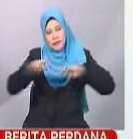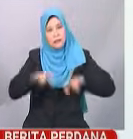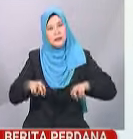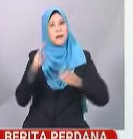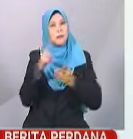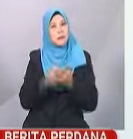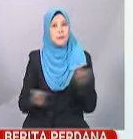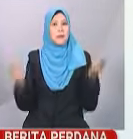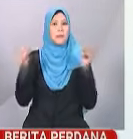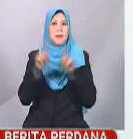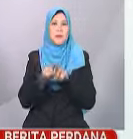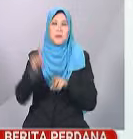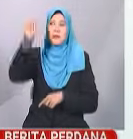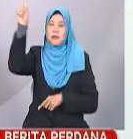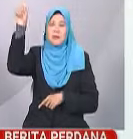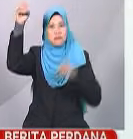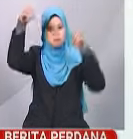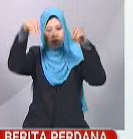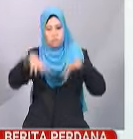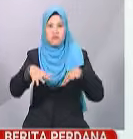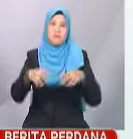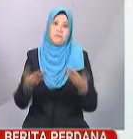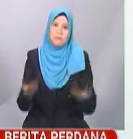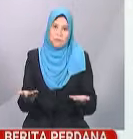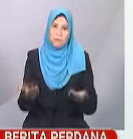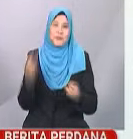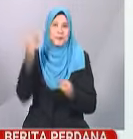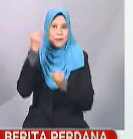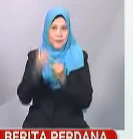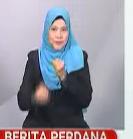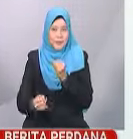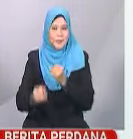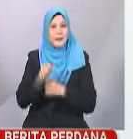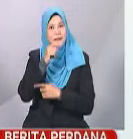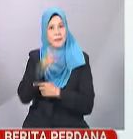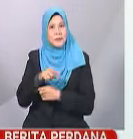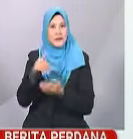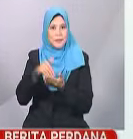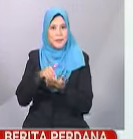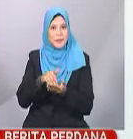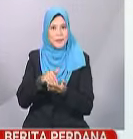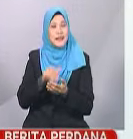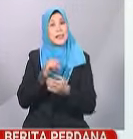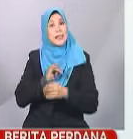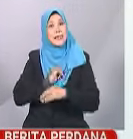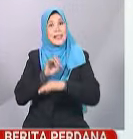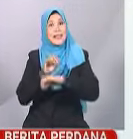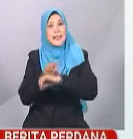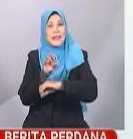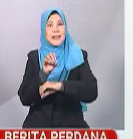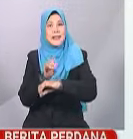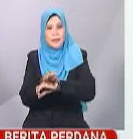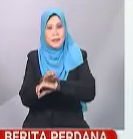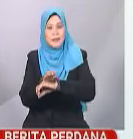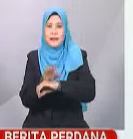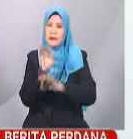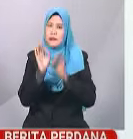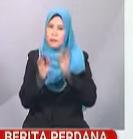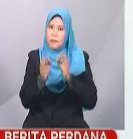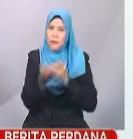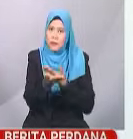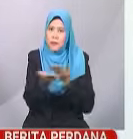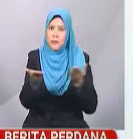sedang berlaku sekarang ini. InsyaAllah semua ini akan berakhir tidak lama lagi. Antara pesanan saya, sekiranya